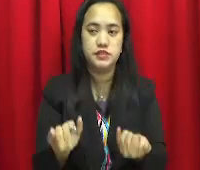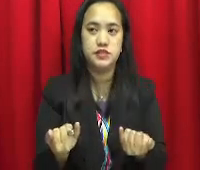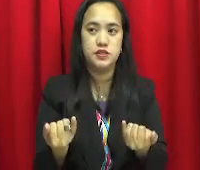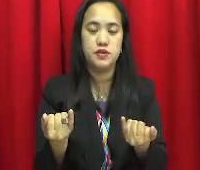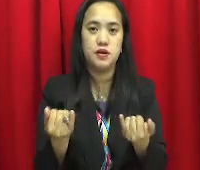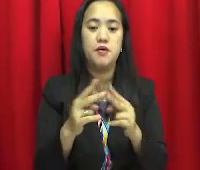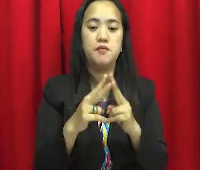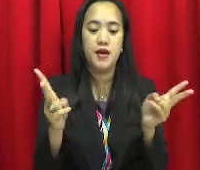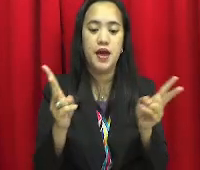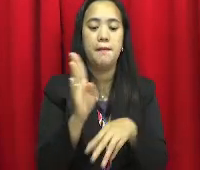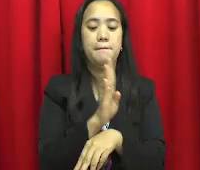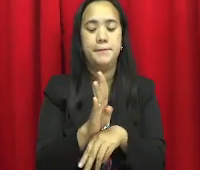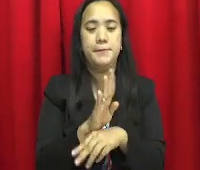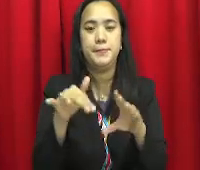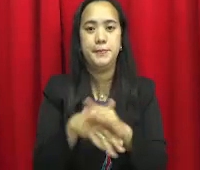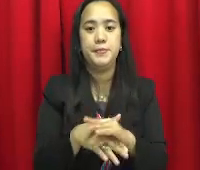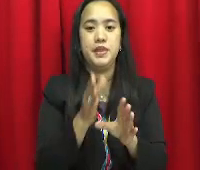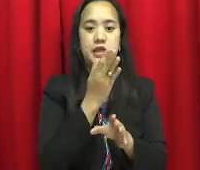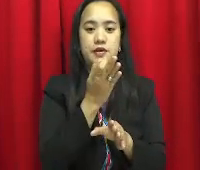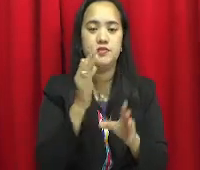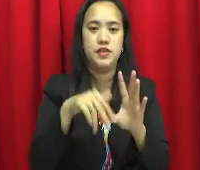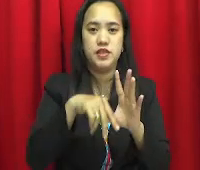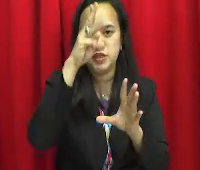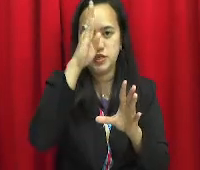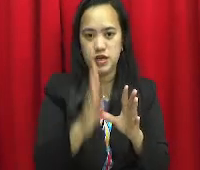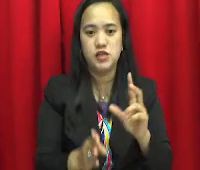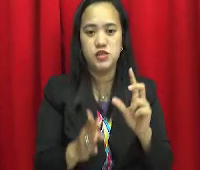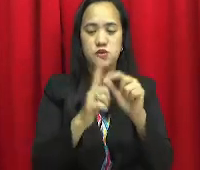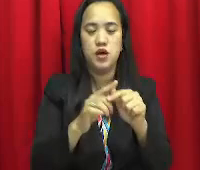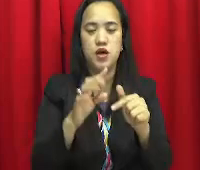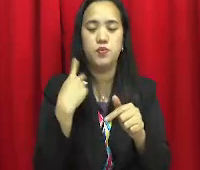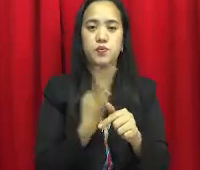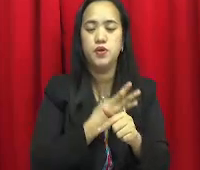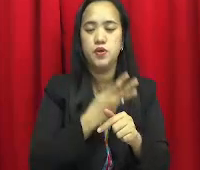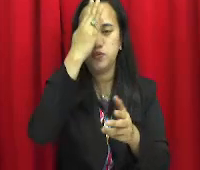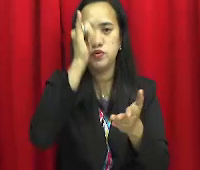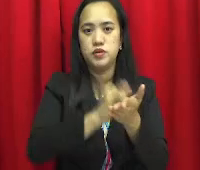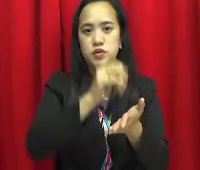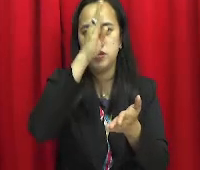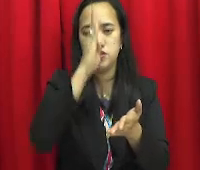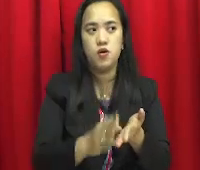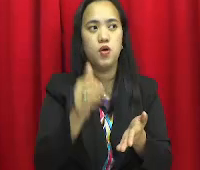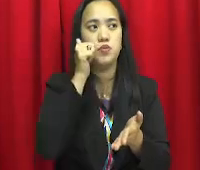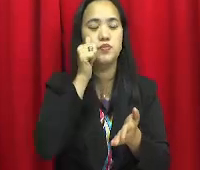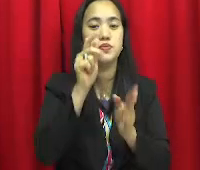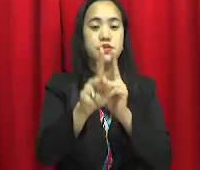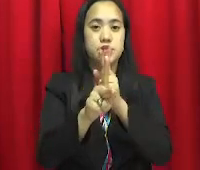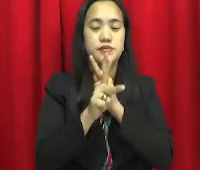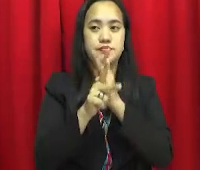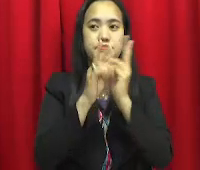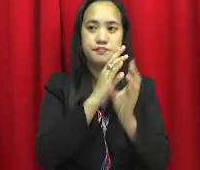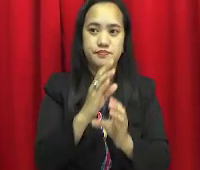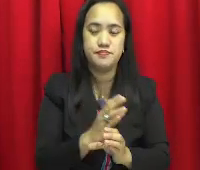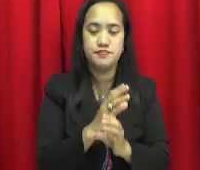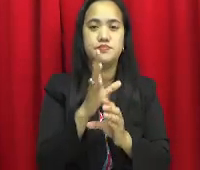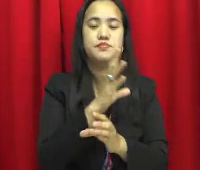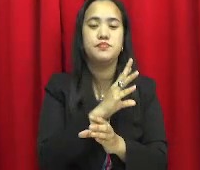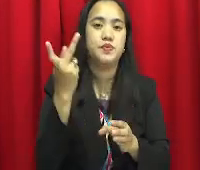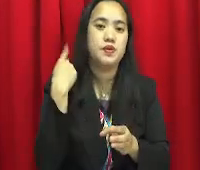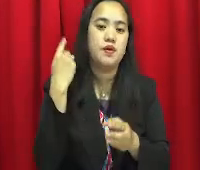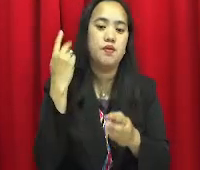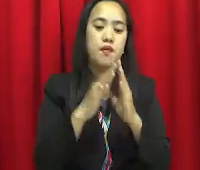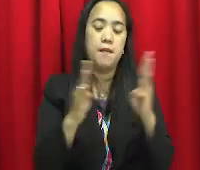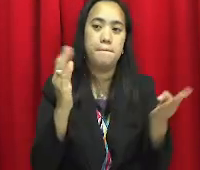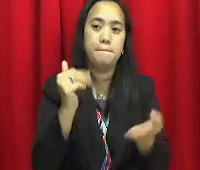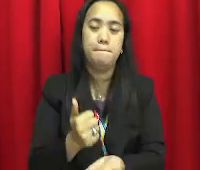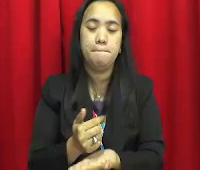nafe-feed kami. In his absence, we know that God is taking care sa aming family at sa aming... At may natutulungan pa. Amen. Yeah. Opo, Pastor.